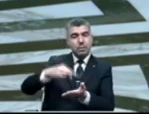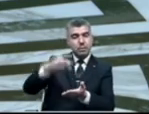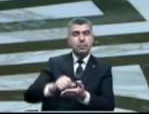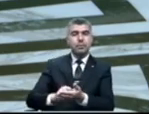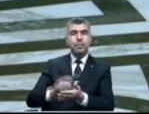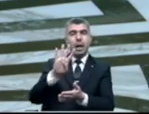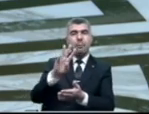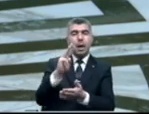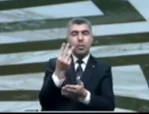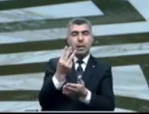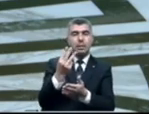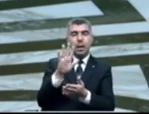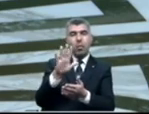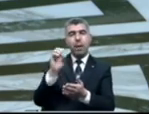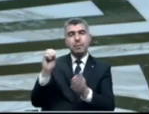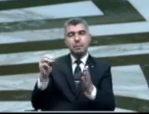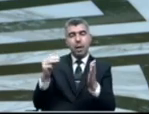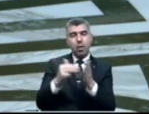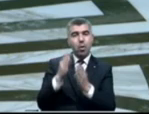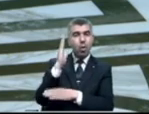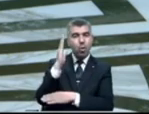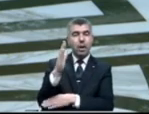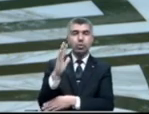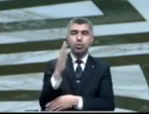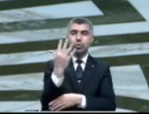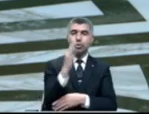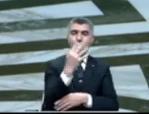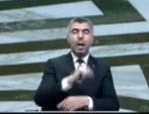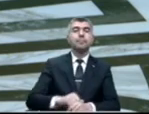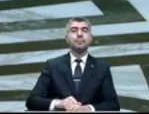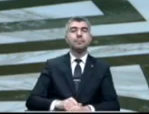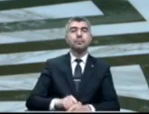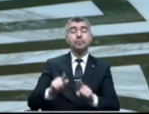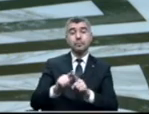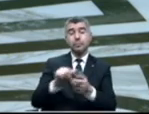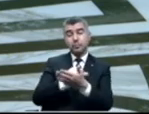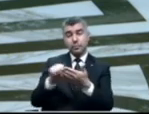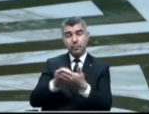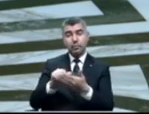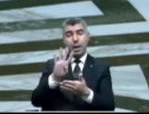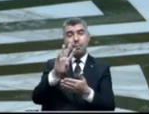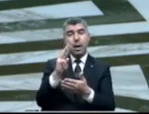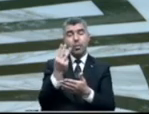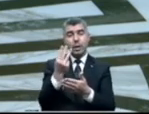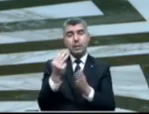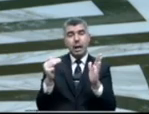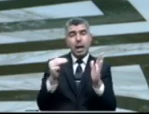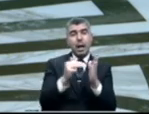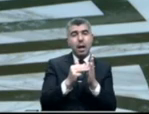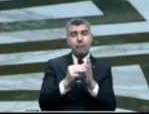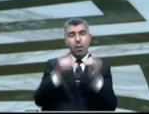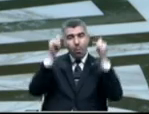حوالي 34500 هكتار من الأشجار المثمرة، اقتناء حوالي 34 ألف رأس من